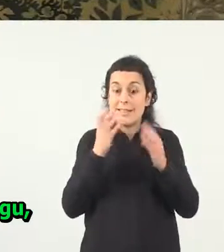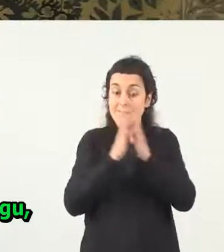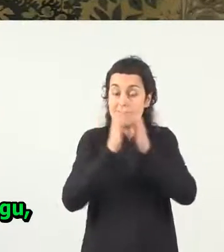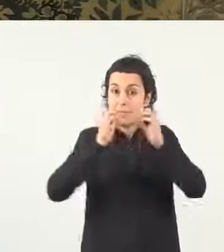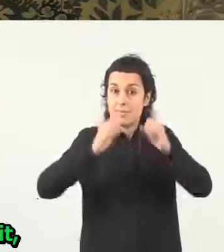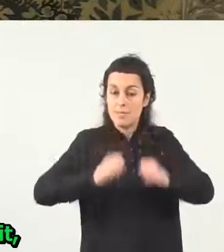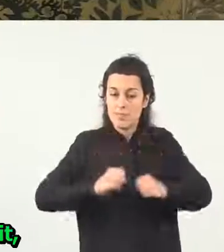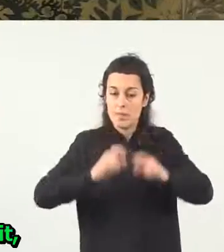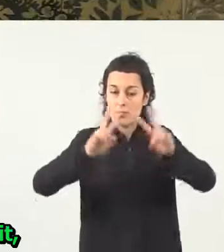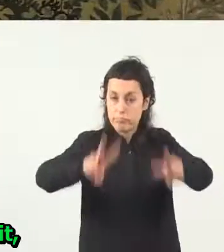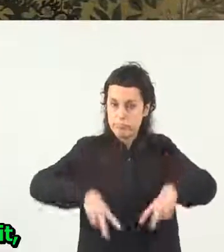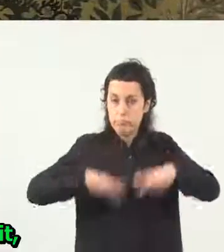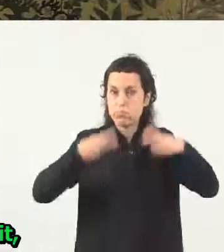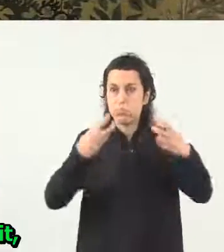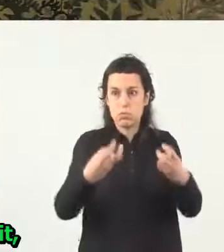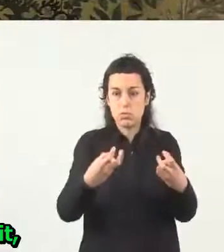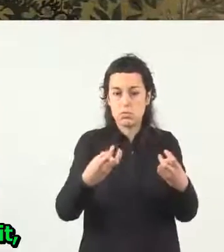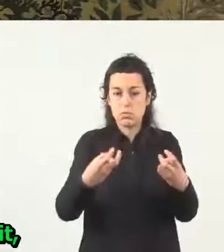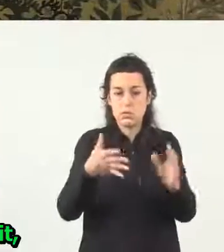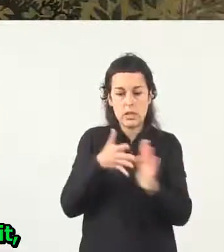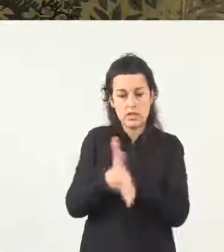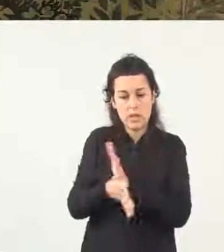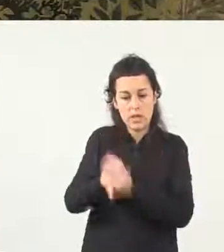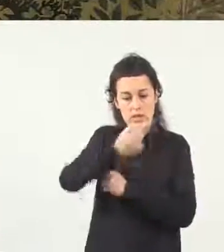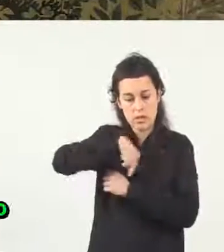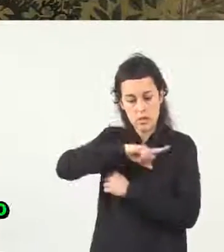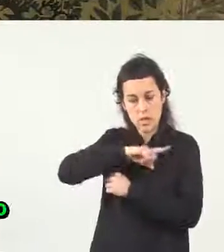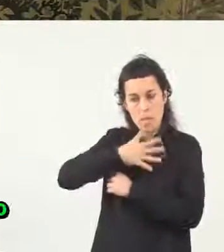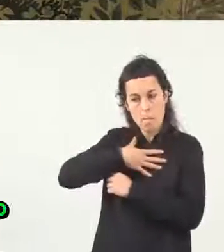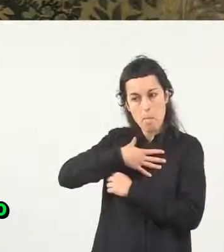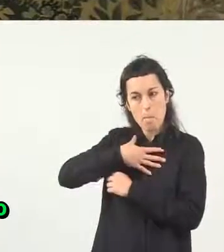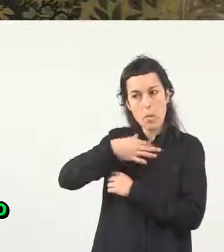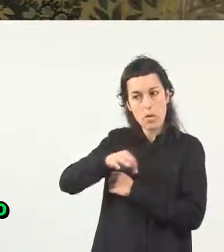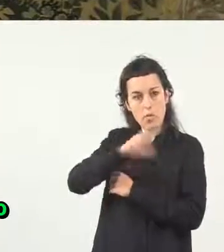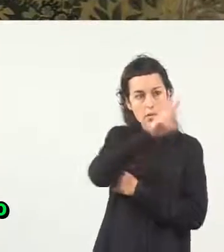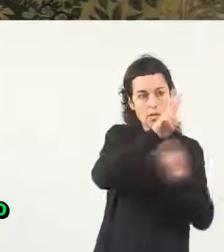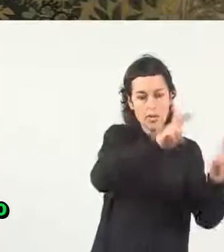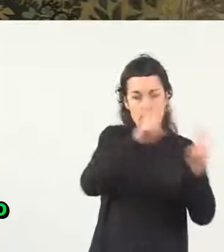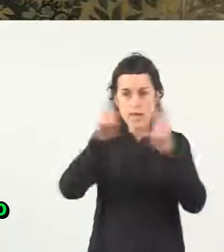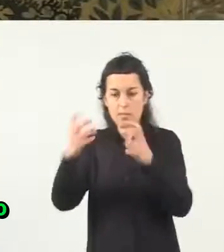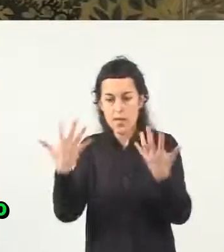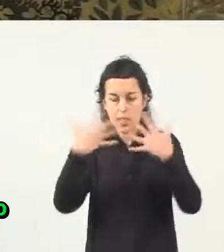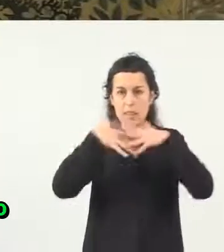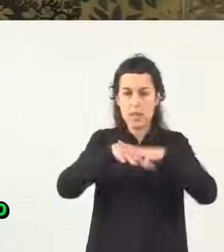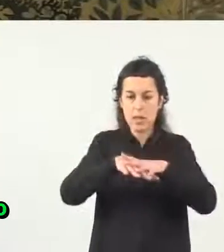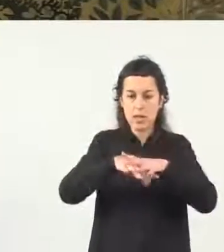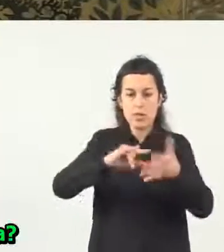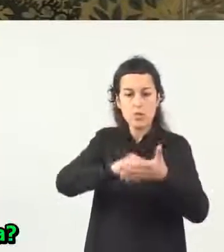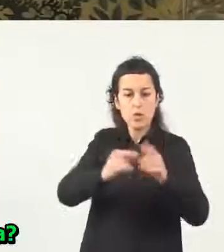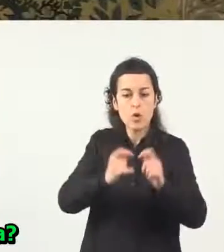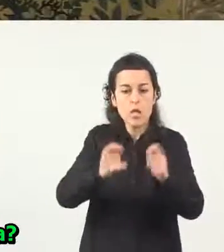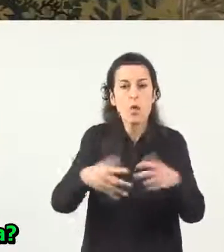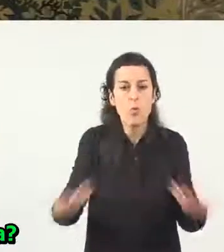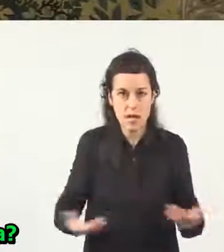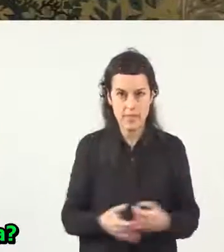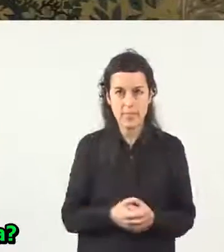ituna berritzen ari bagara, izango da, kapaz garelako, nolabait, gai hoiek ustartzeko eta ikusteko gai hoiekin zer egiten dugun. Ze